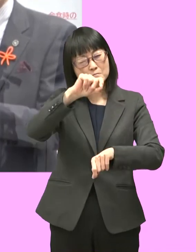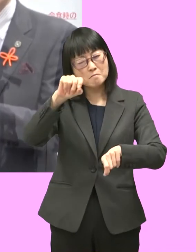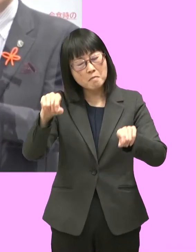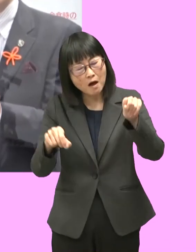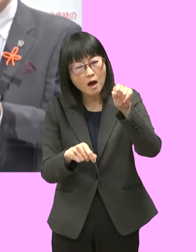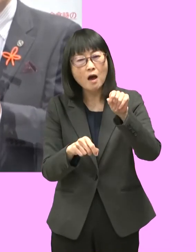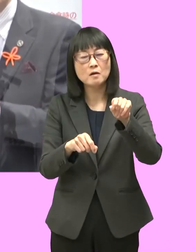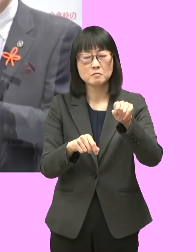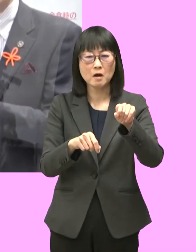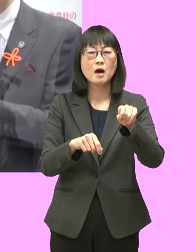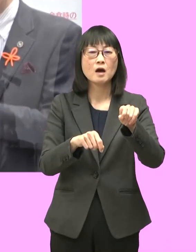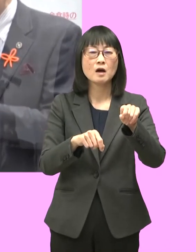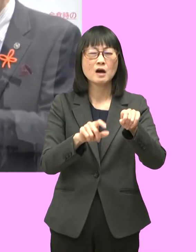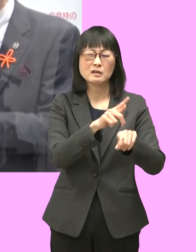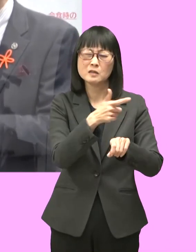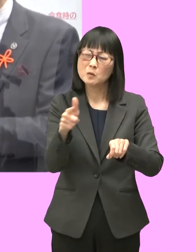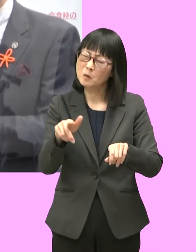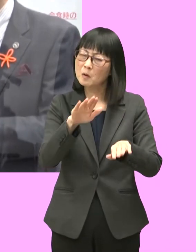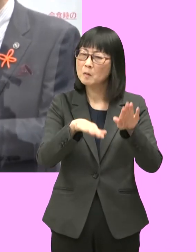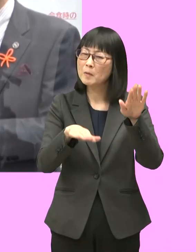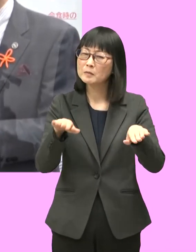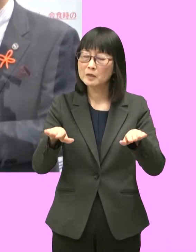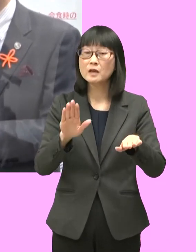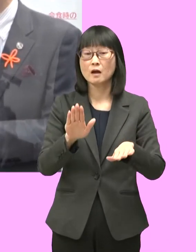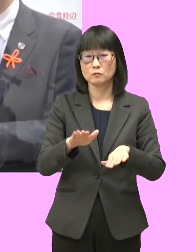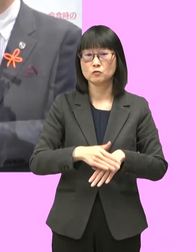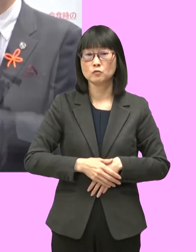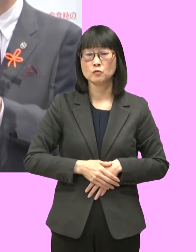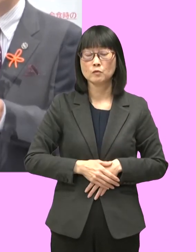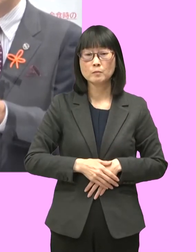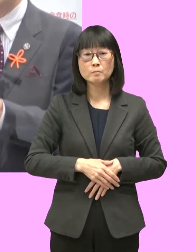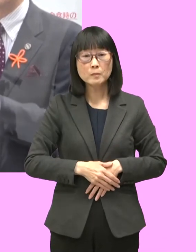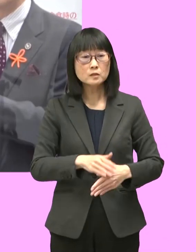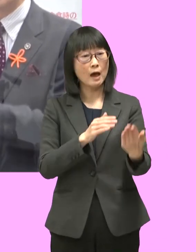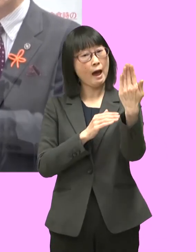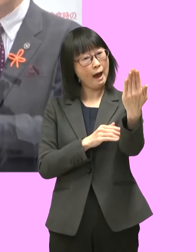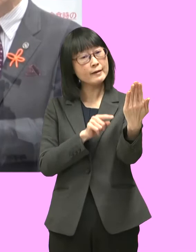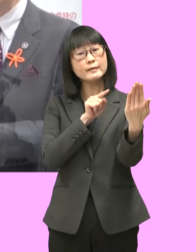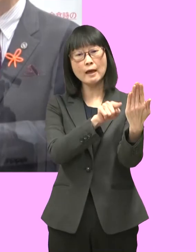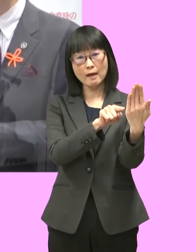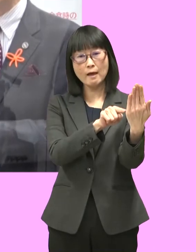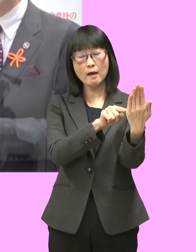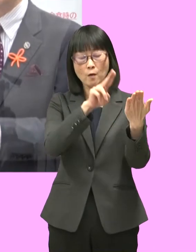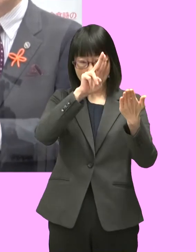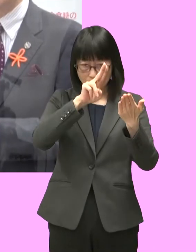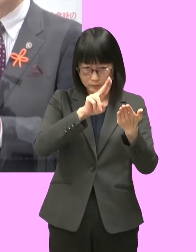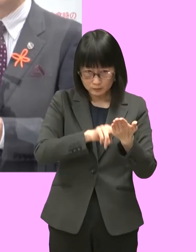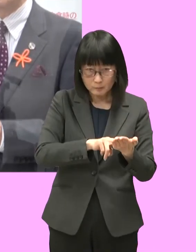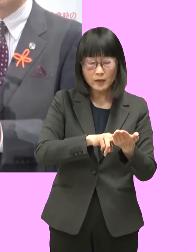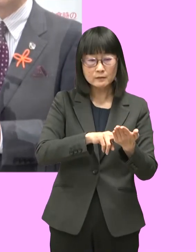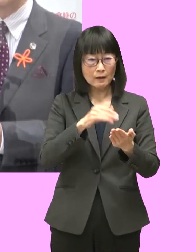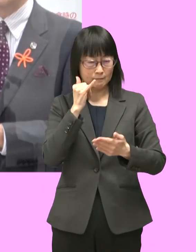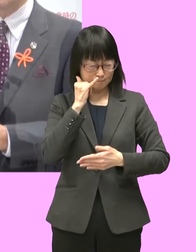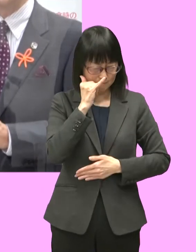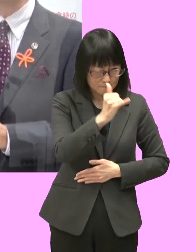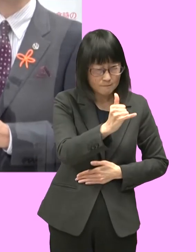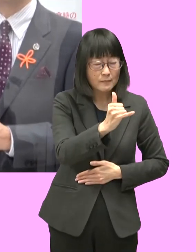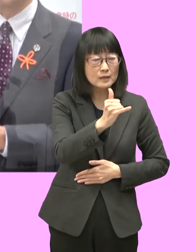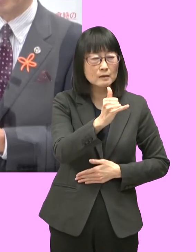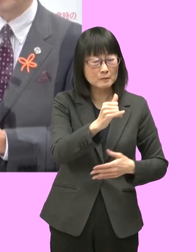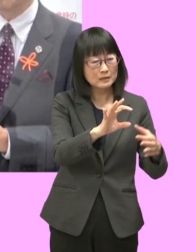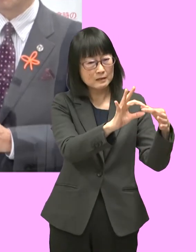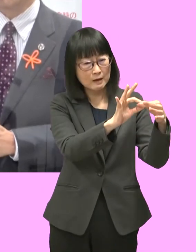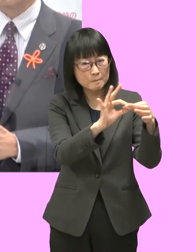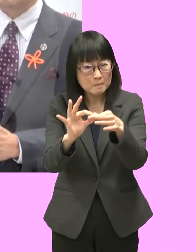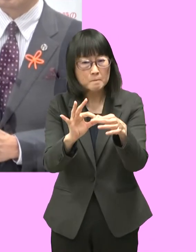を捕まえてというか、そういう連絡先も探して、その上でお一人を電話して確認するわけ